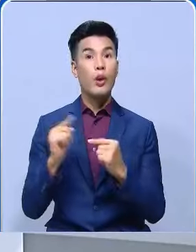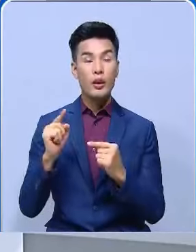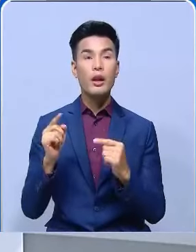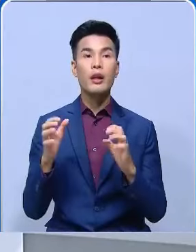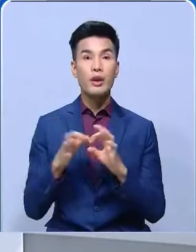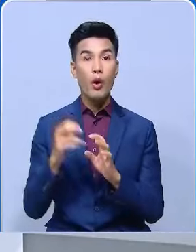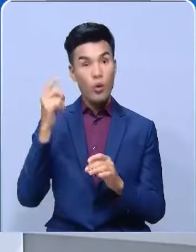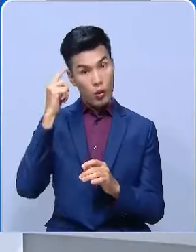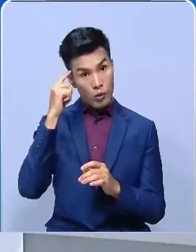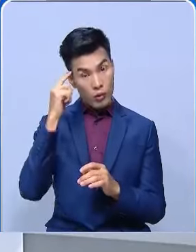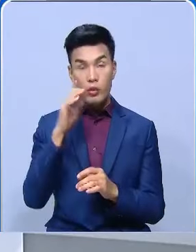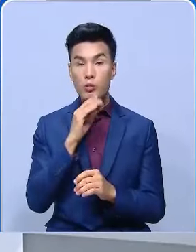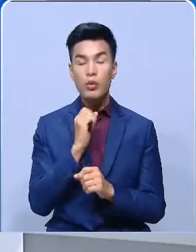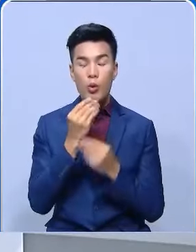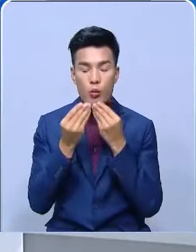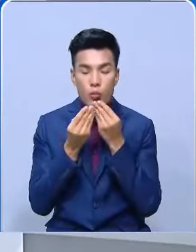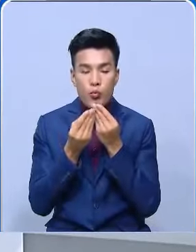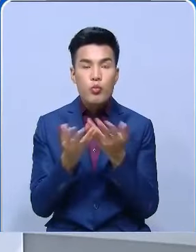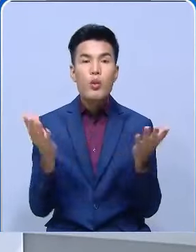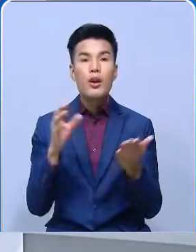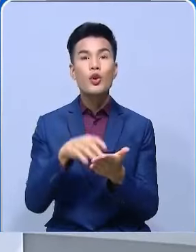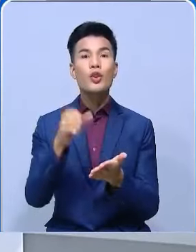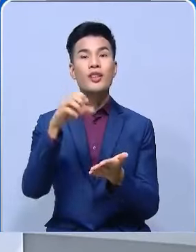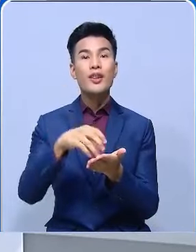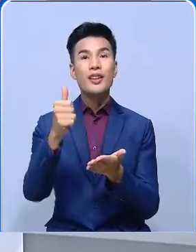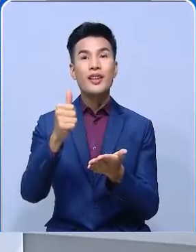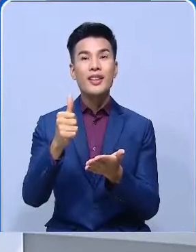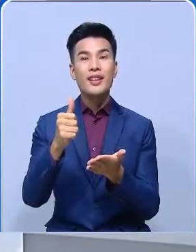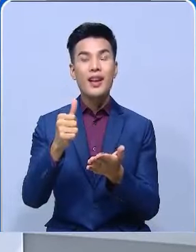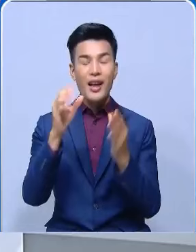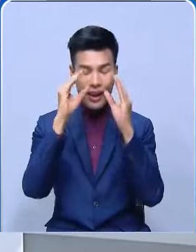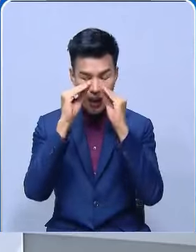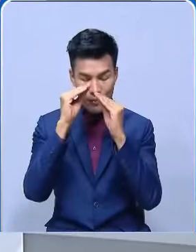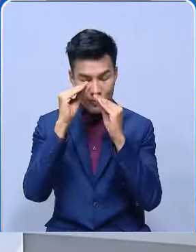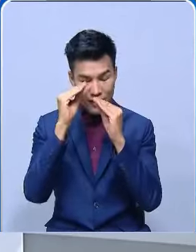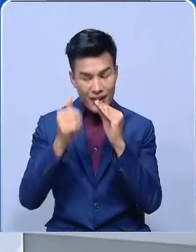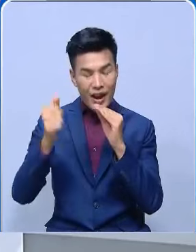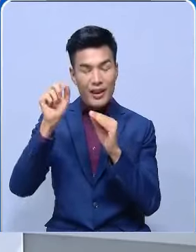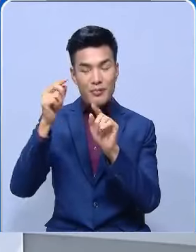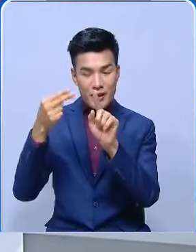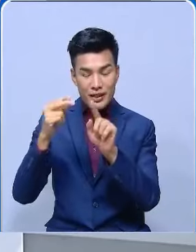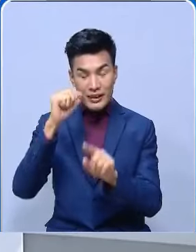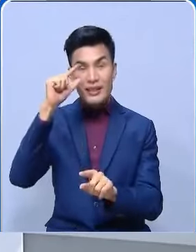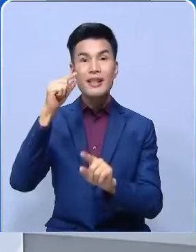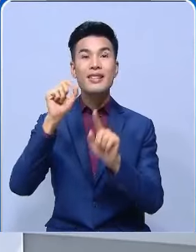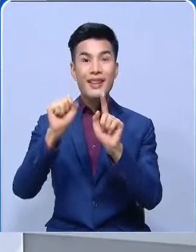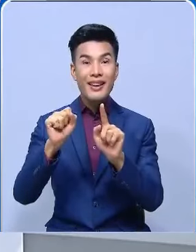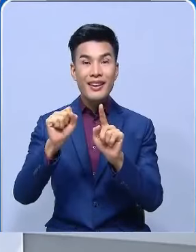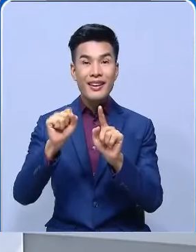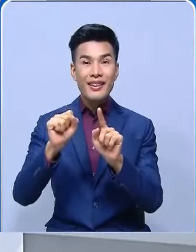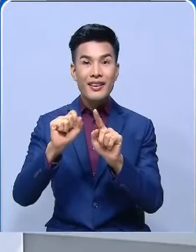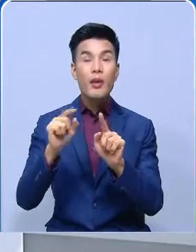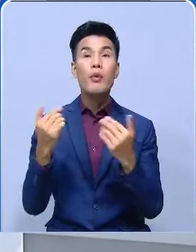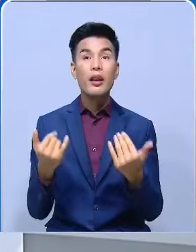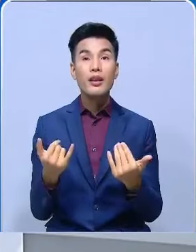ณเคยได้ยินคำนี้ไหมเวลาเขาอวยพรกันนะขอให้โชคดีนะหลับให้ได้เงินหมื่นตื่นให้ได้เงินแสนนะคะแต่กรณีที่เกิด